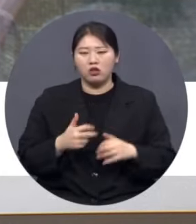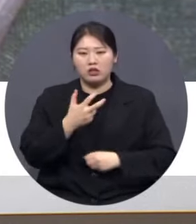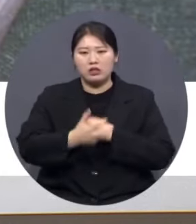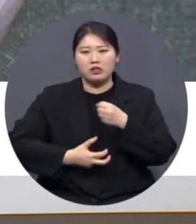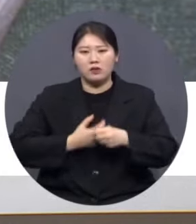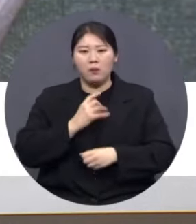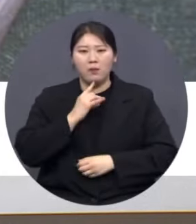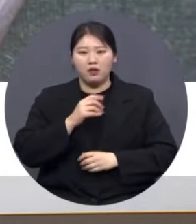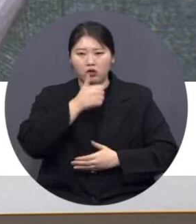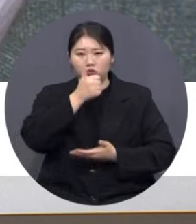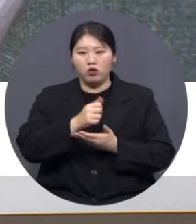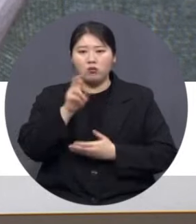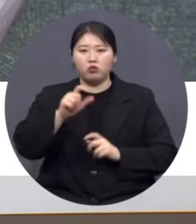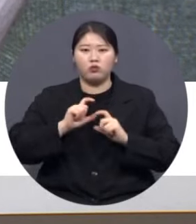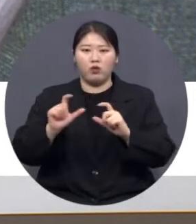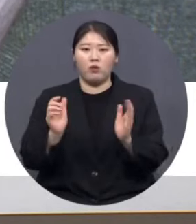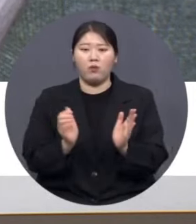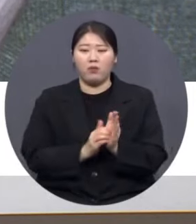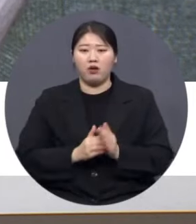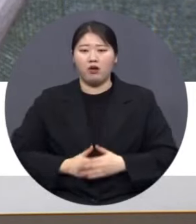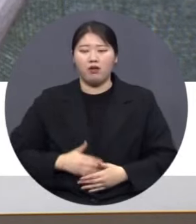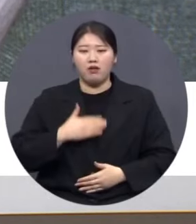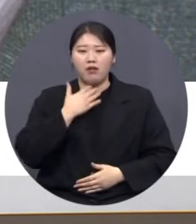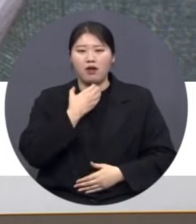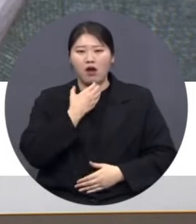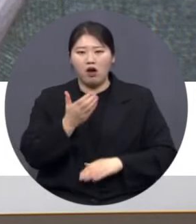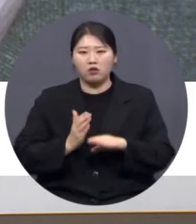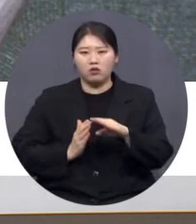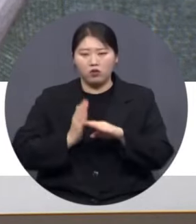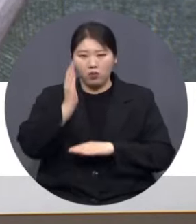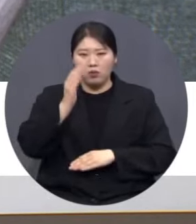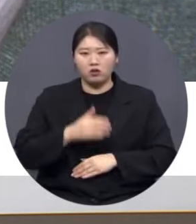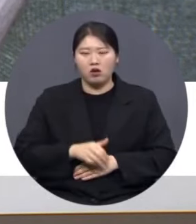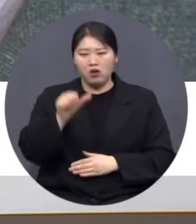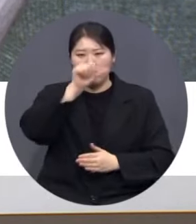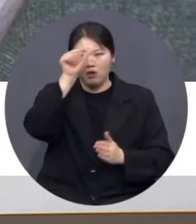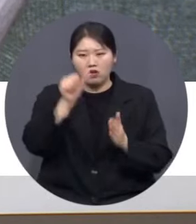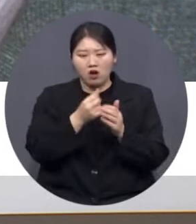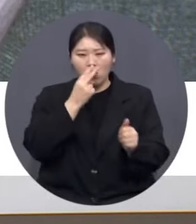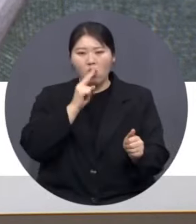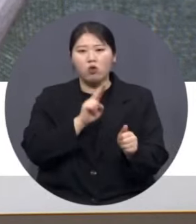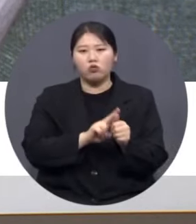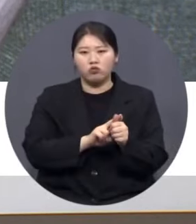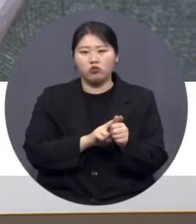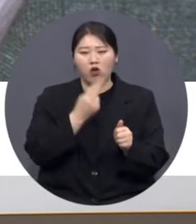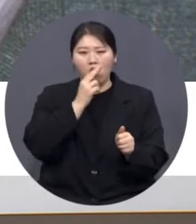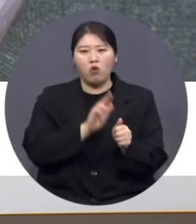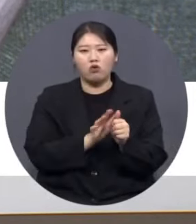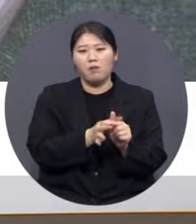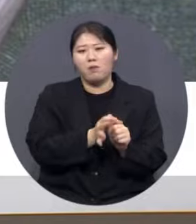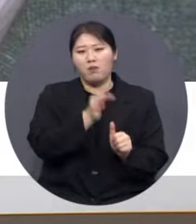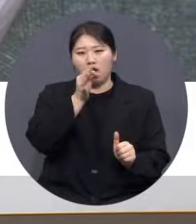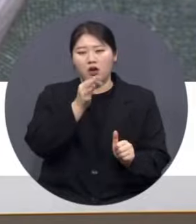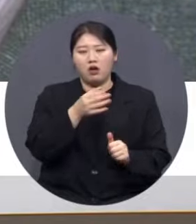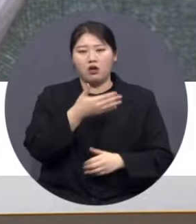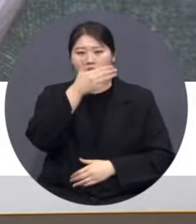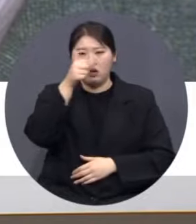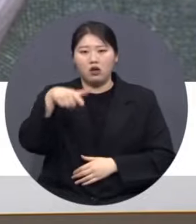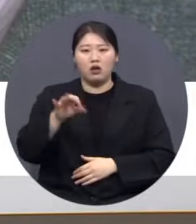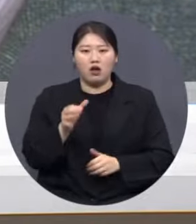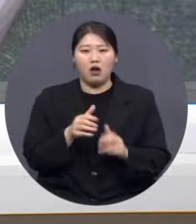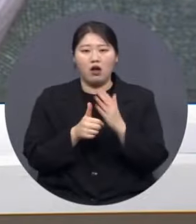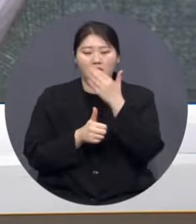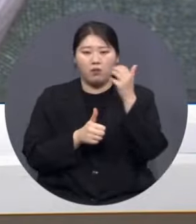무죄를 선고받았습니다. 아흔이 넘어서야 한평생 억울한 누명을 벗은 강순주 할아버지를 홍수연